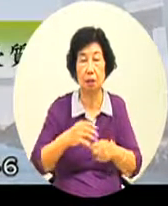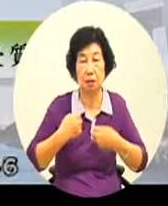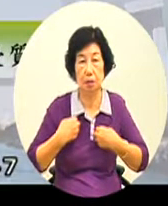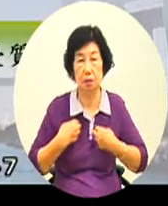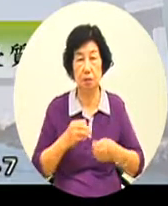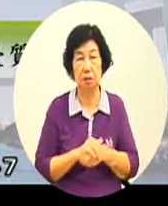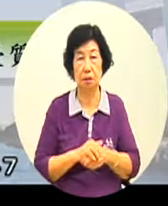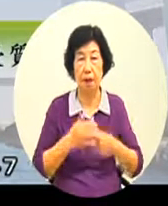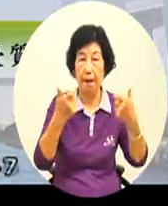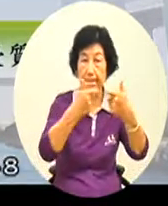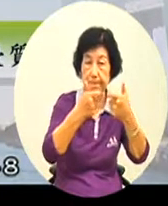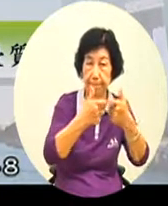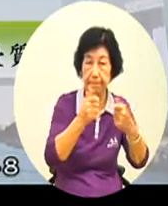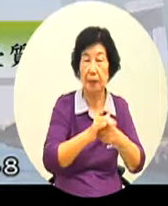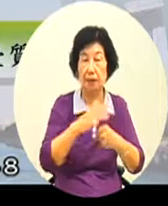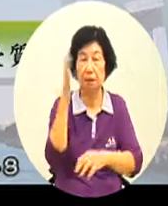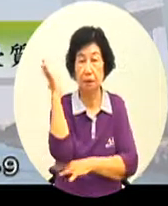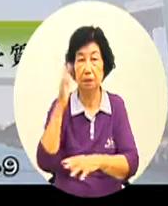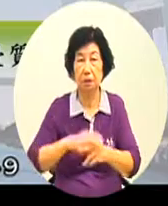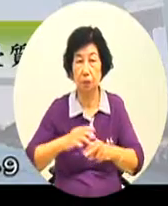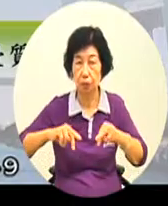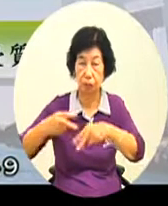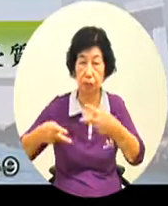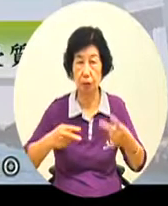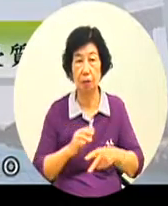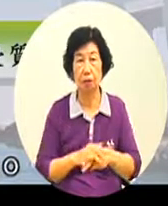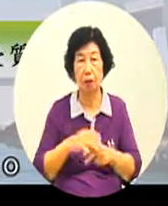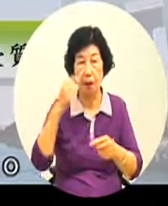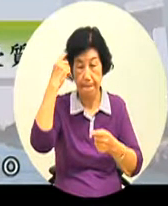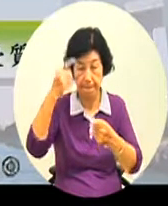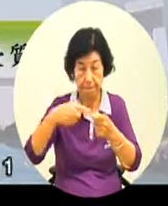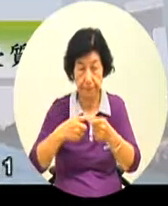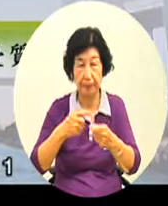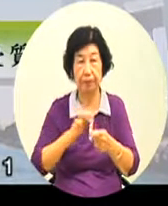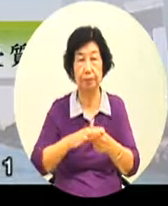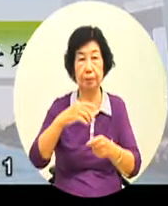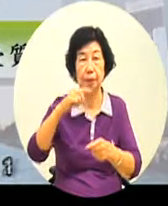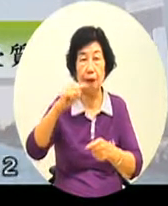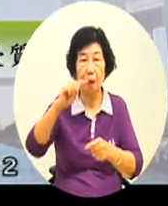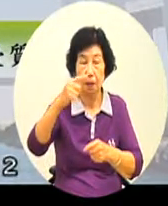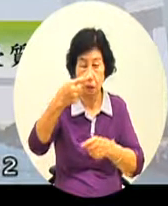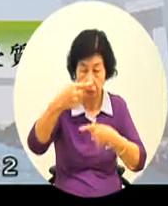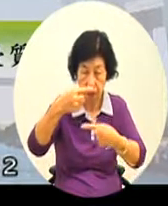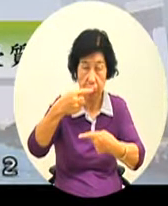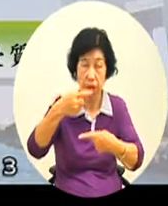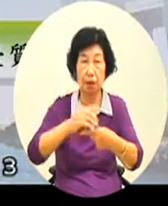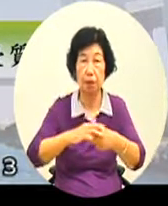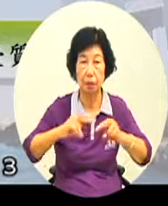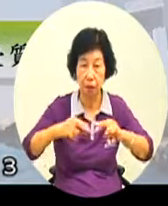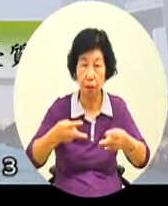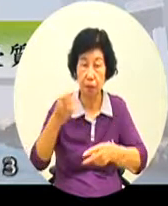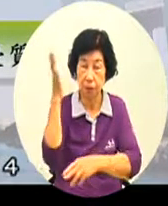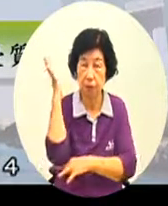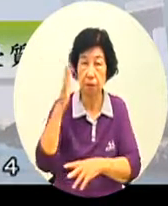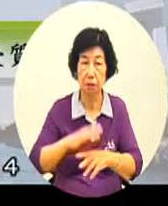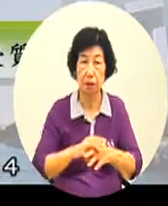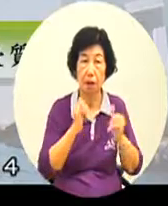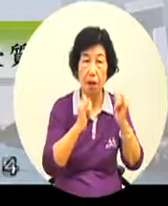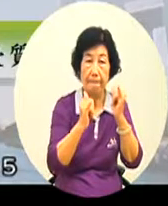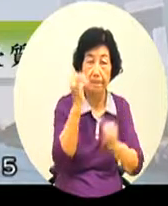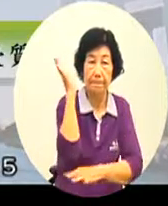配合市政府的组织改造，本局明年也就从1月1号开始，将改为市政府民政局